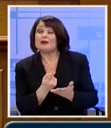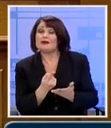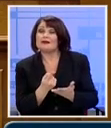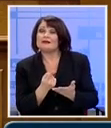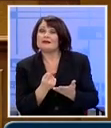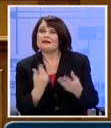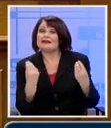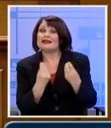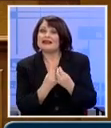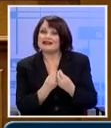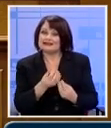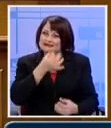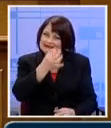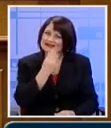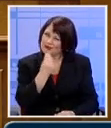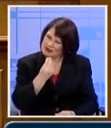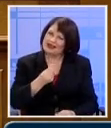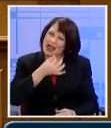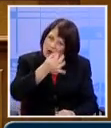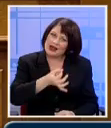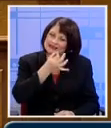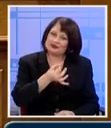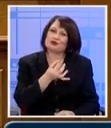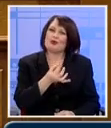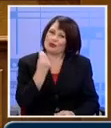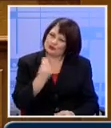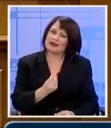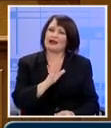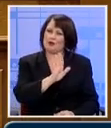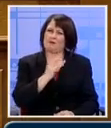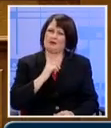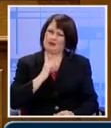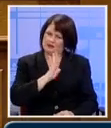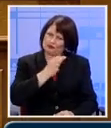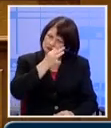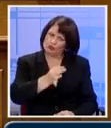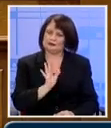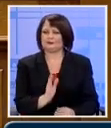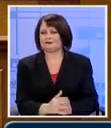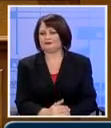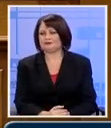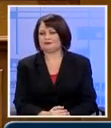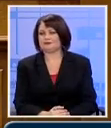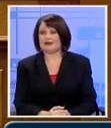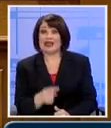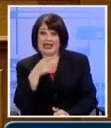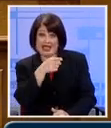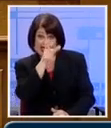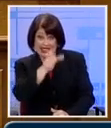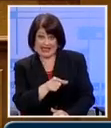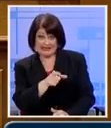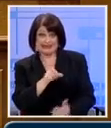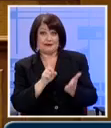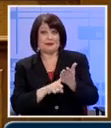Ακούστε το, να σας κάνει καλό, ακούστε το. Εσύ ειδικά πρέπει